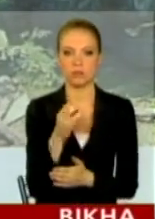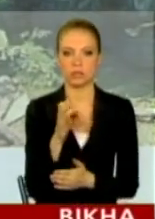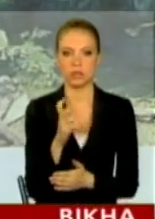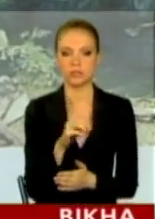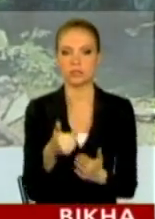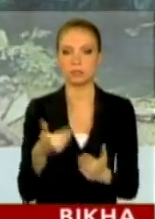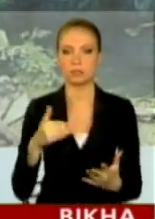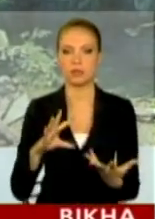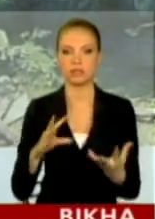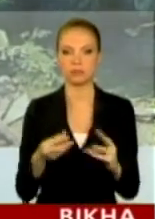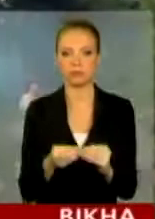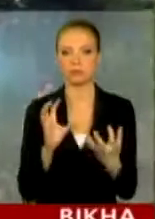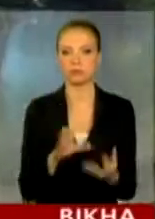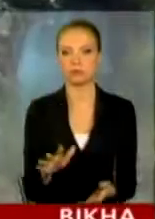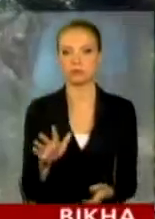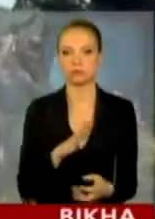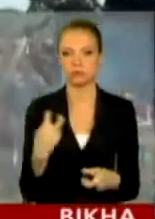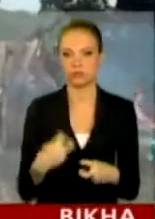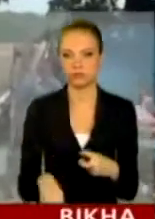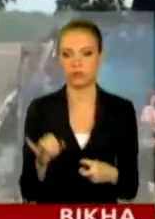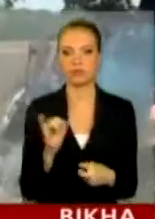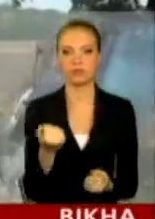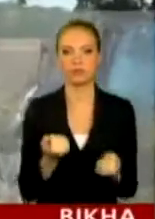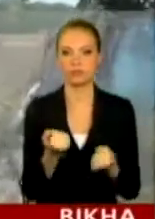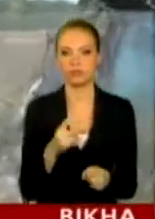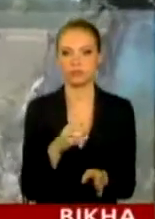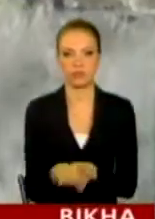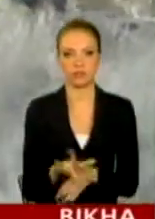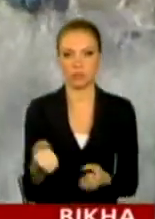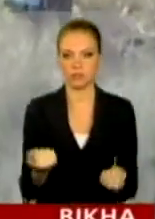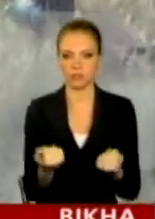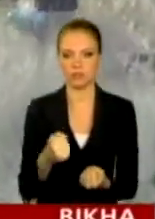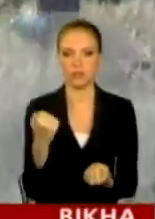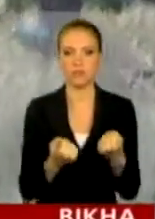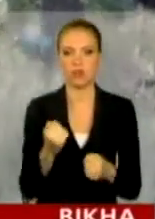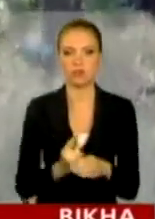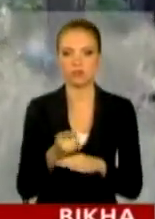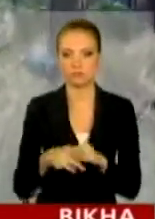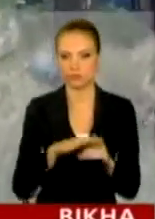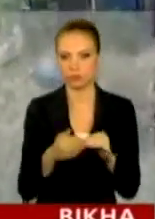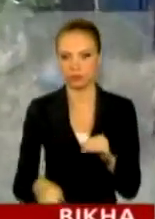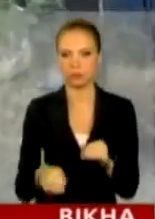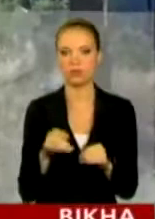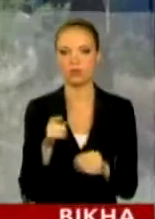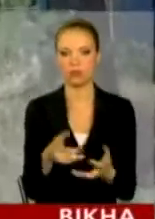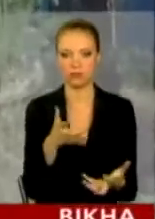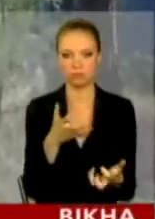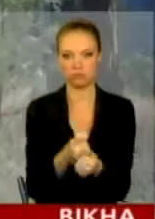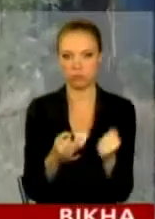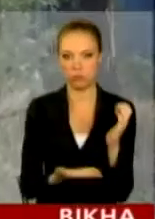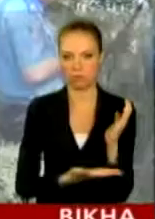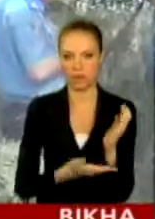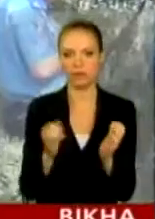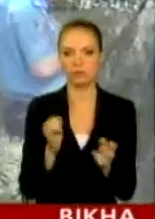За попередніми даними, бус був несправним і водій не впорався з кермуванням. Машина зіскочила в кювет. Там вдарилася об